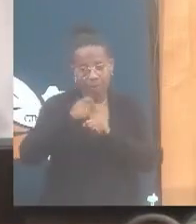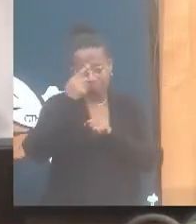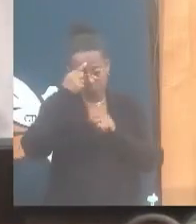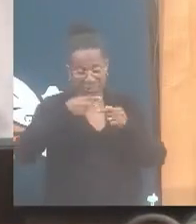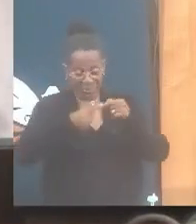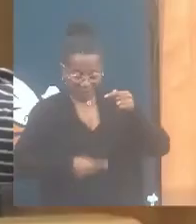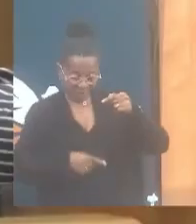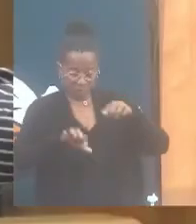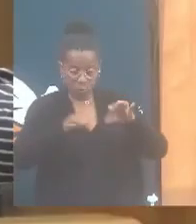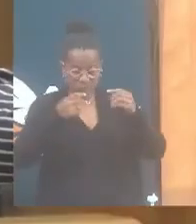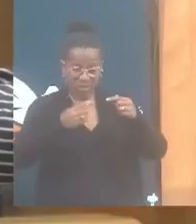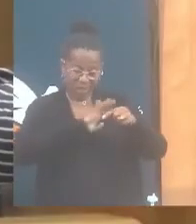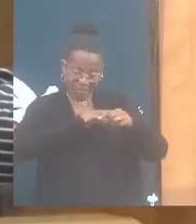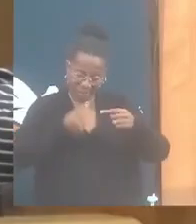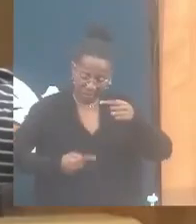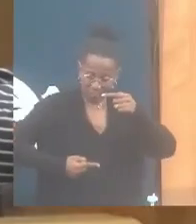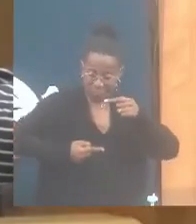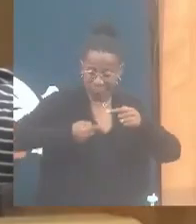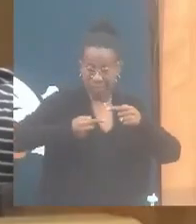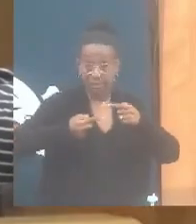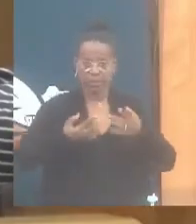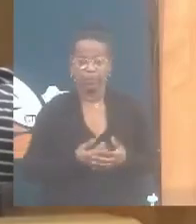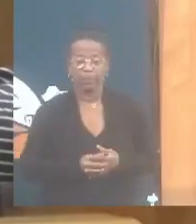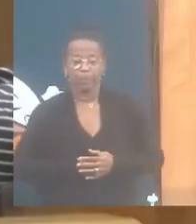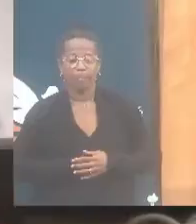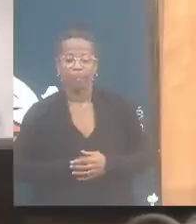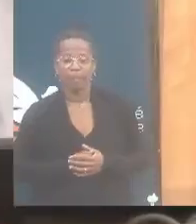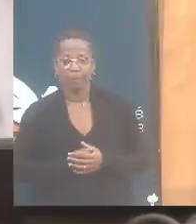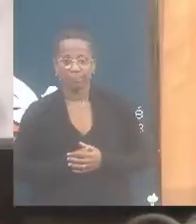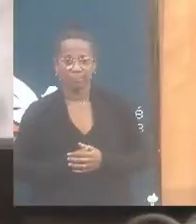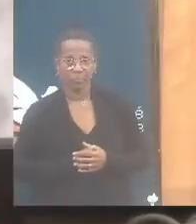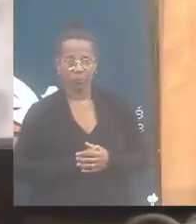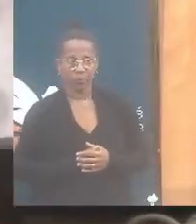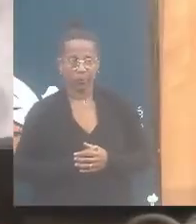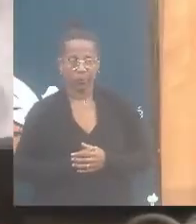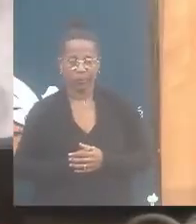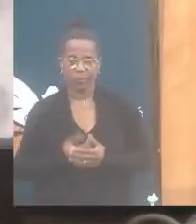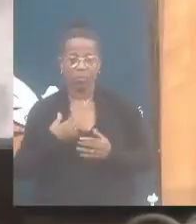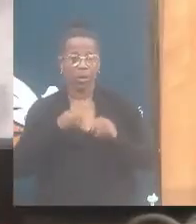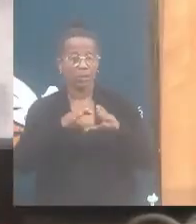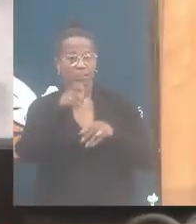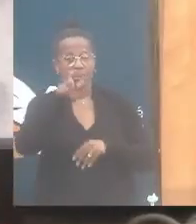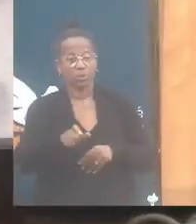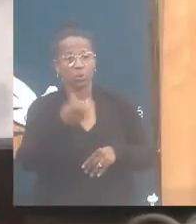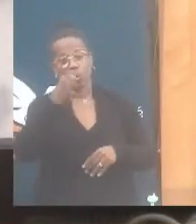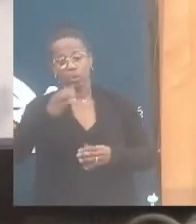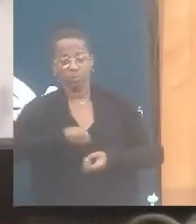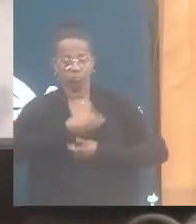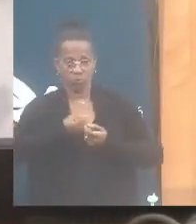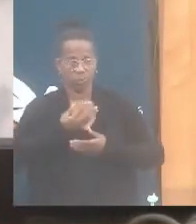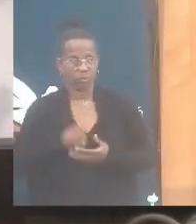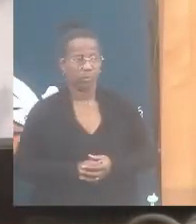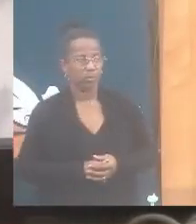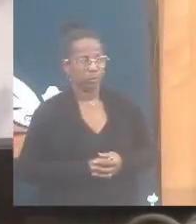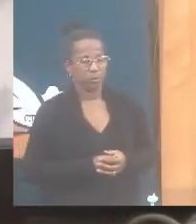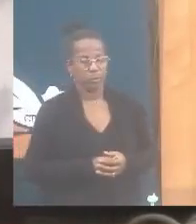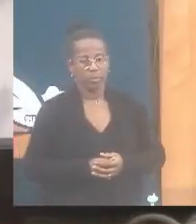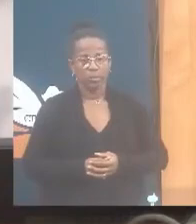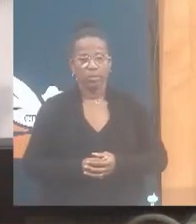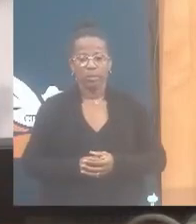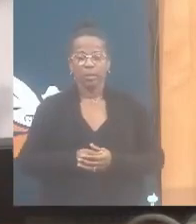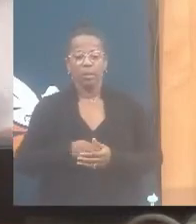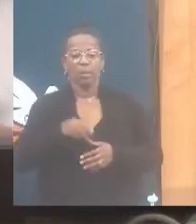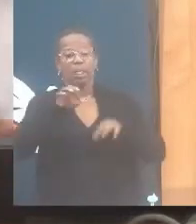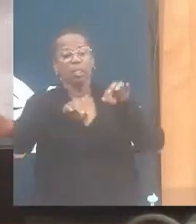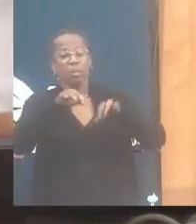que vous nous avez laissé. Parole. Voilà. Je donne à quelqu'un d'autre la parole, monsieur. Mais ne trompez pas les gens sur